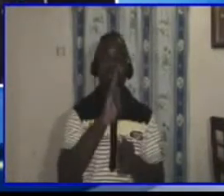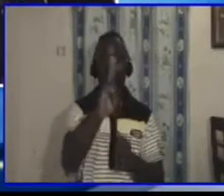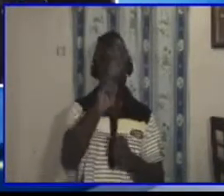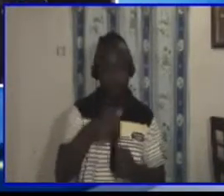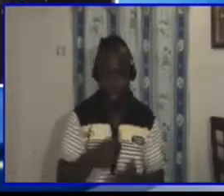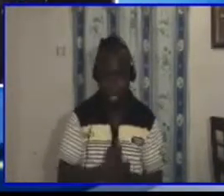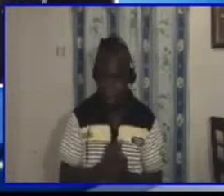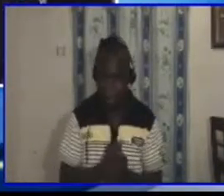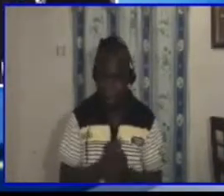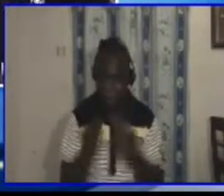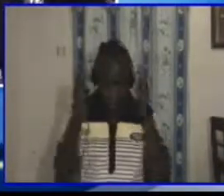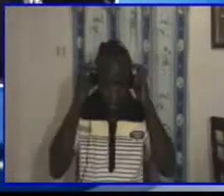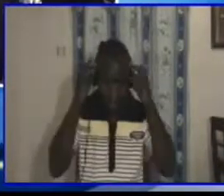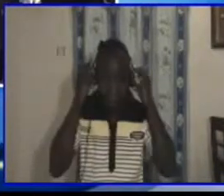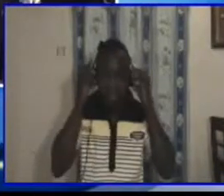realtà